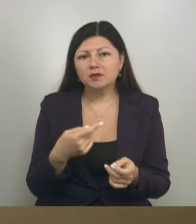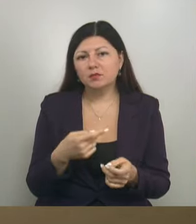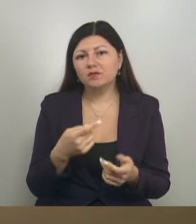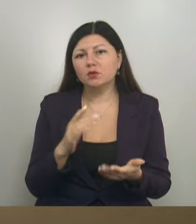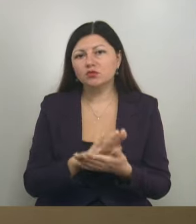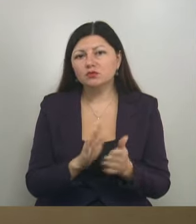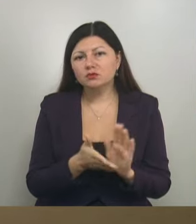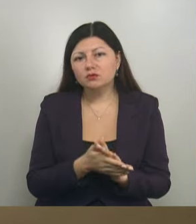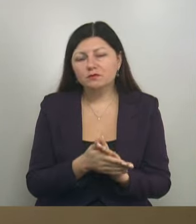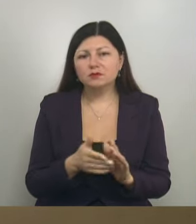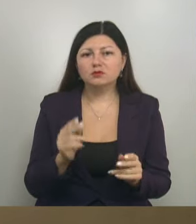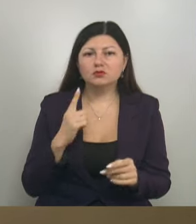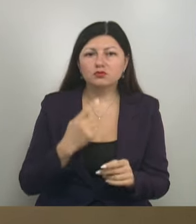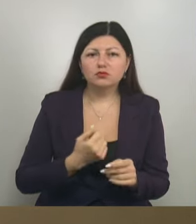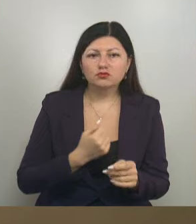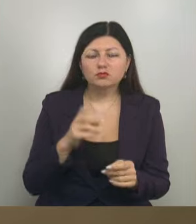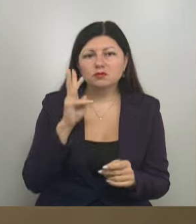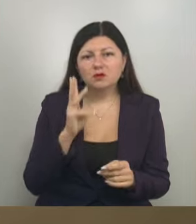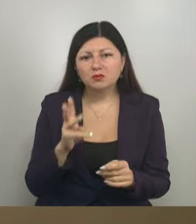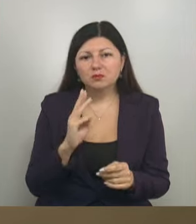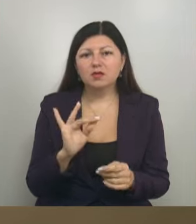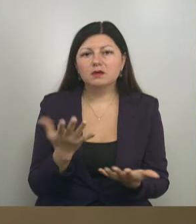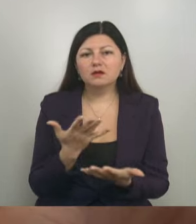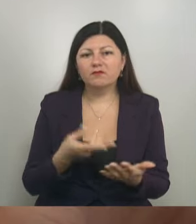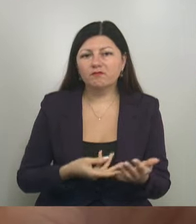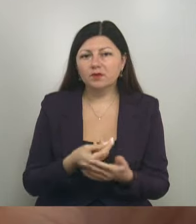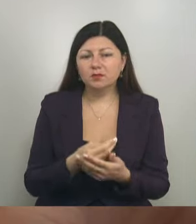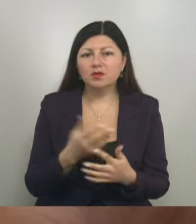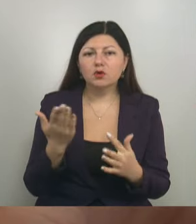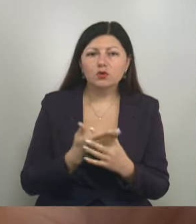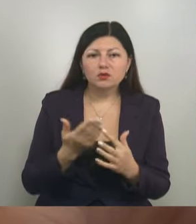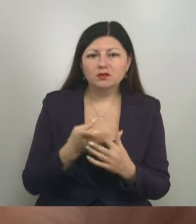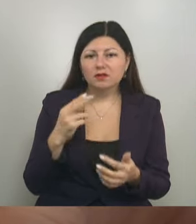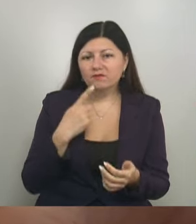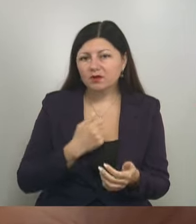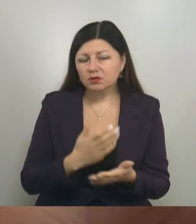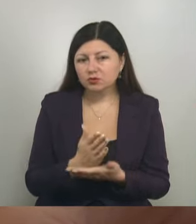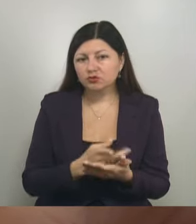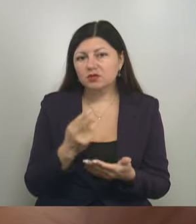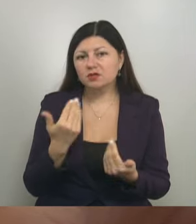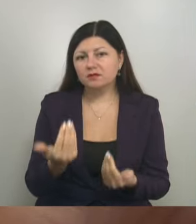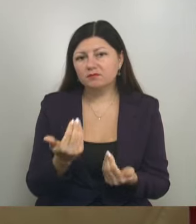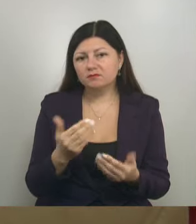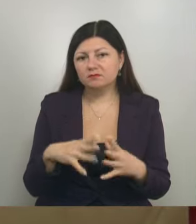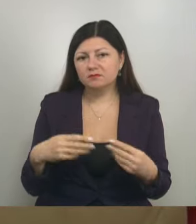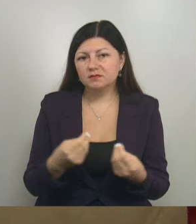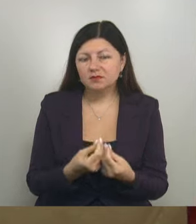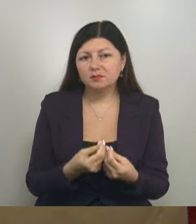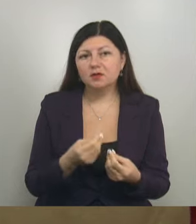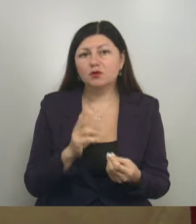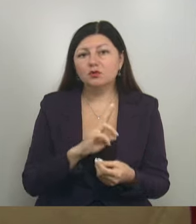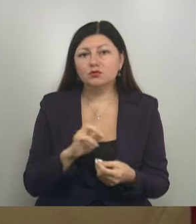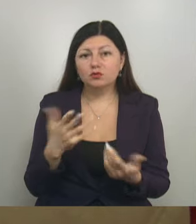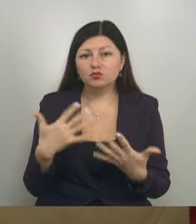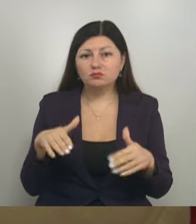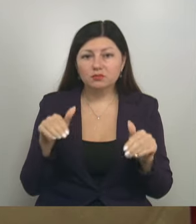условиях службы, заработной плате и положенных выплатах, льготах для военнослужащего и членов его семьи. Если кто-то уже принял